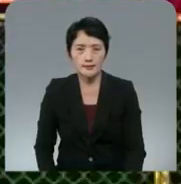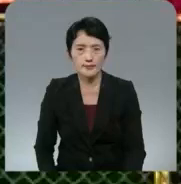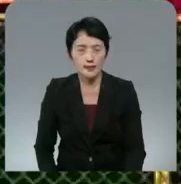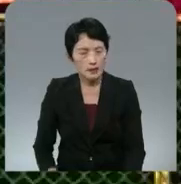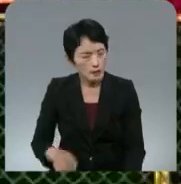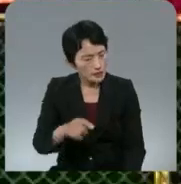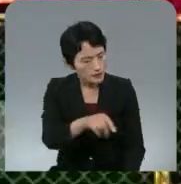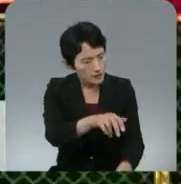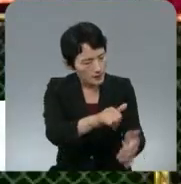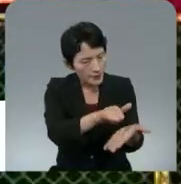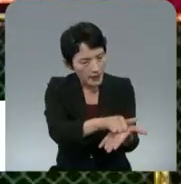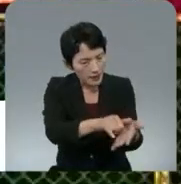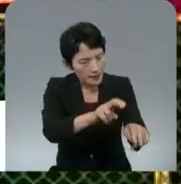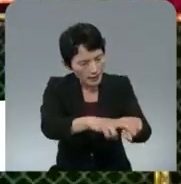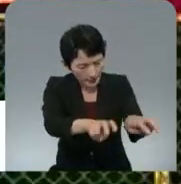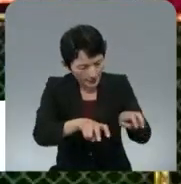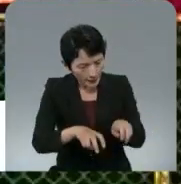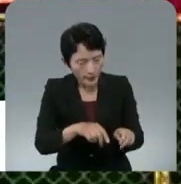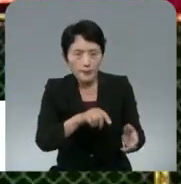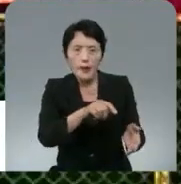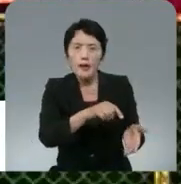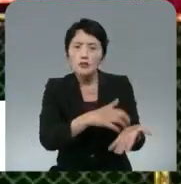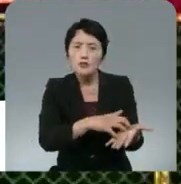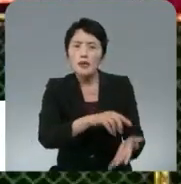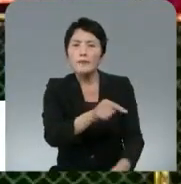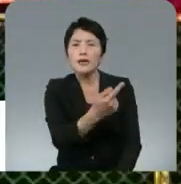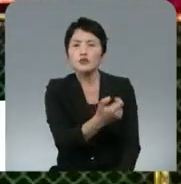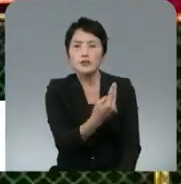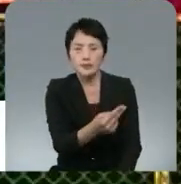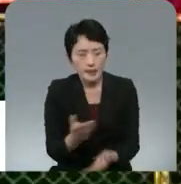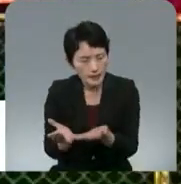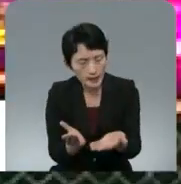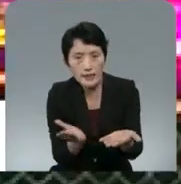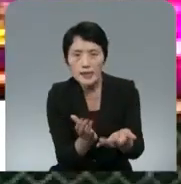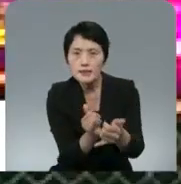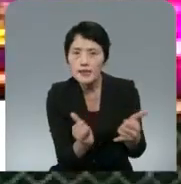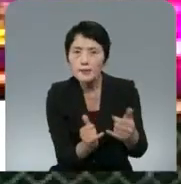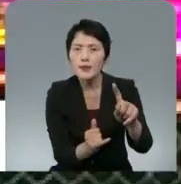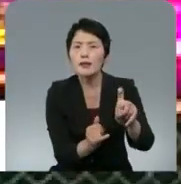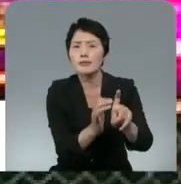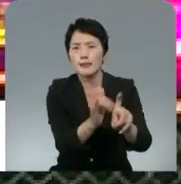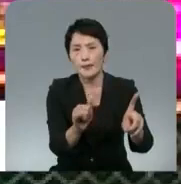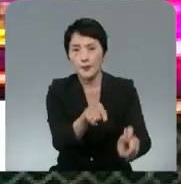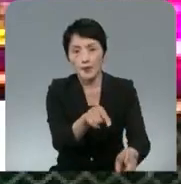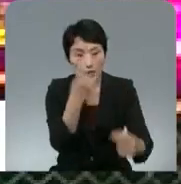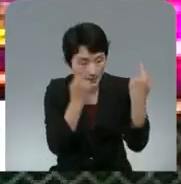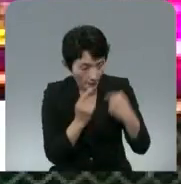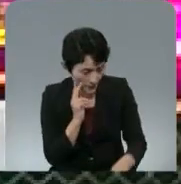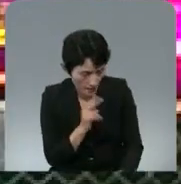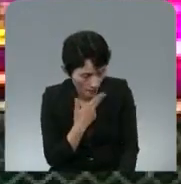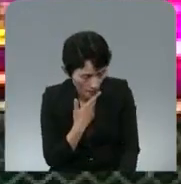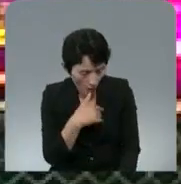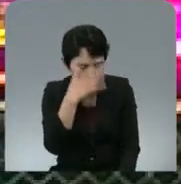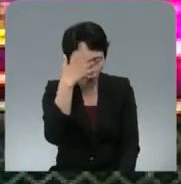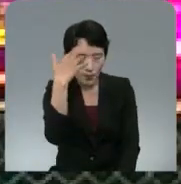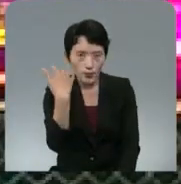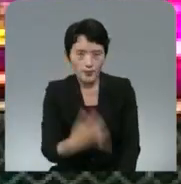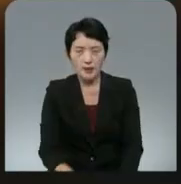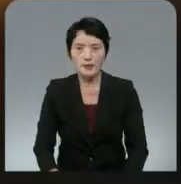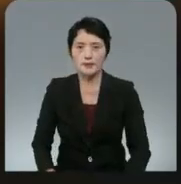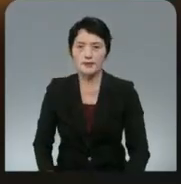jedoch weit über die Landebahn hinaus an Bord waren 162 Passagiere und elf Besatzungsmitglieder